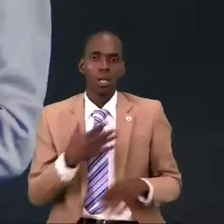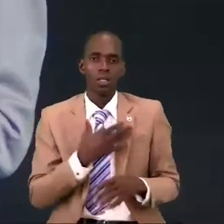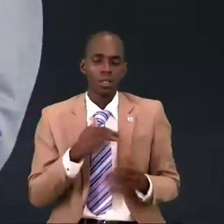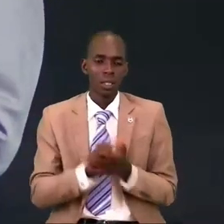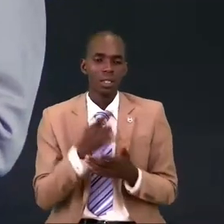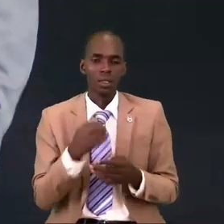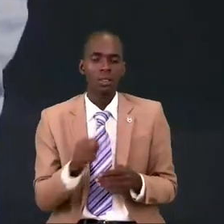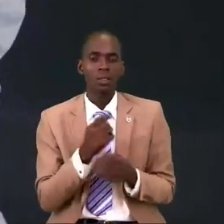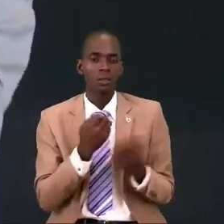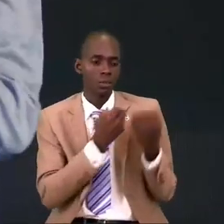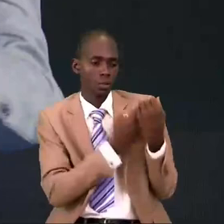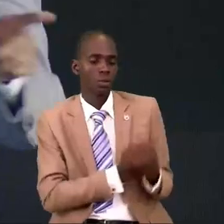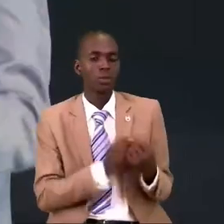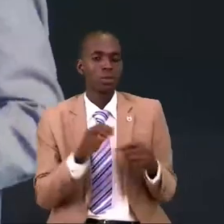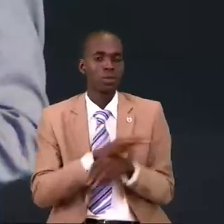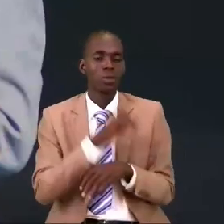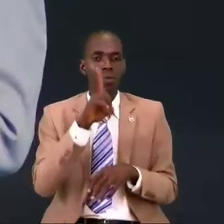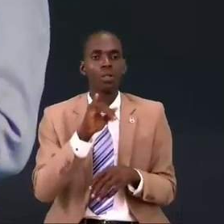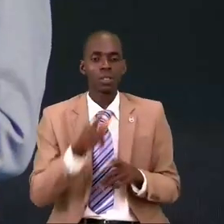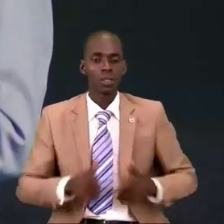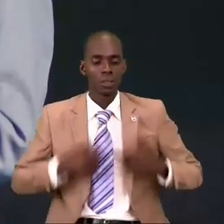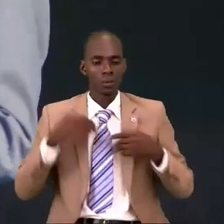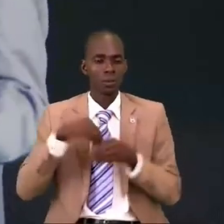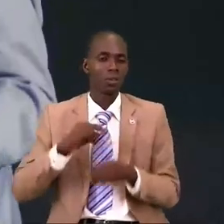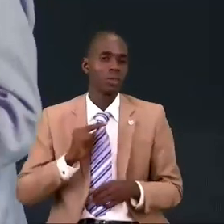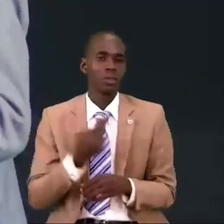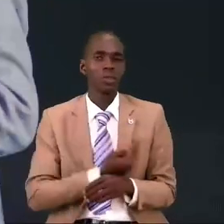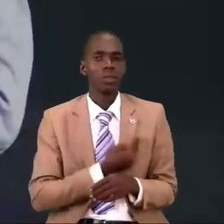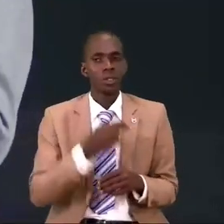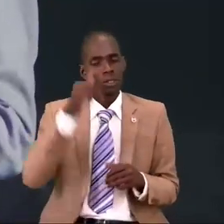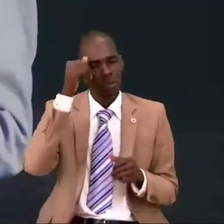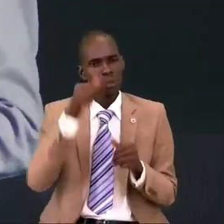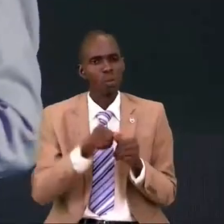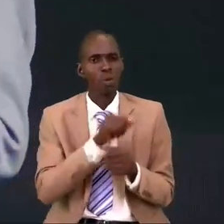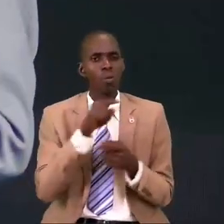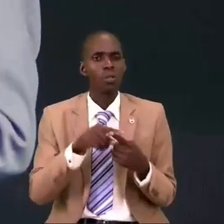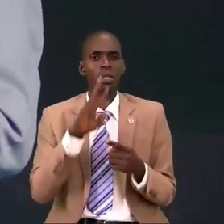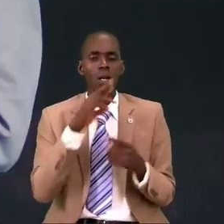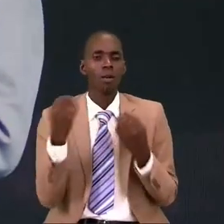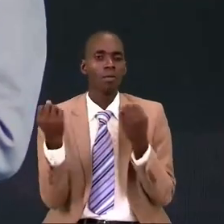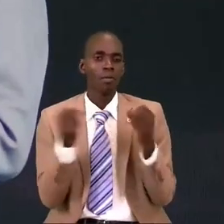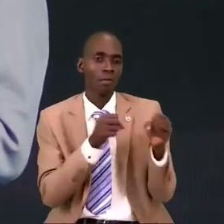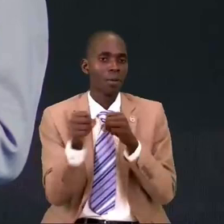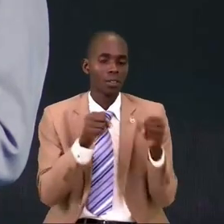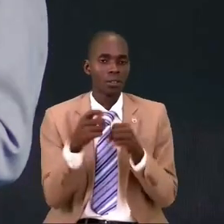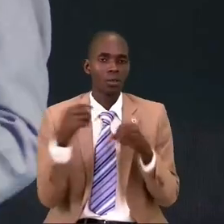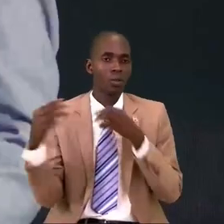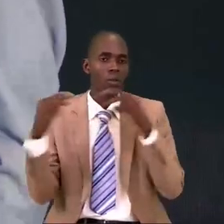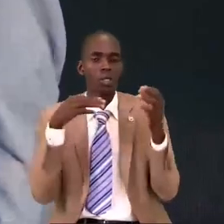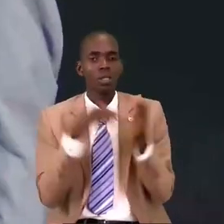quand ils étaient en guerre contre les Philistins, au temps de Saül, Saül était le